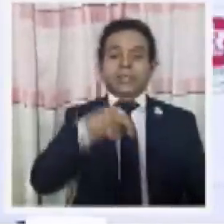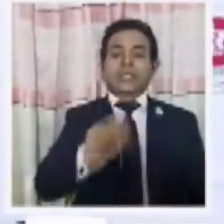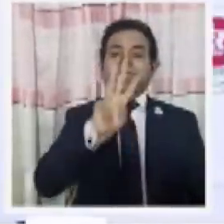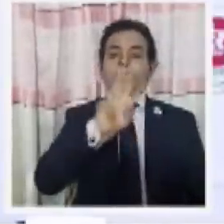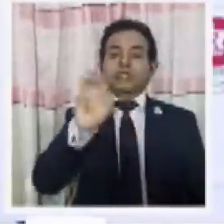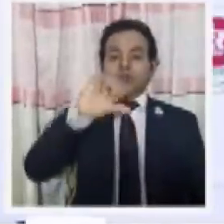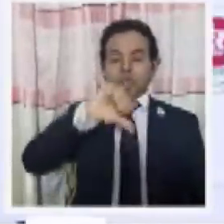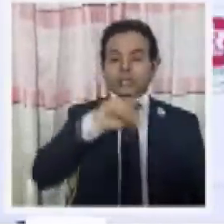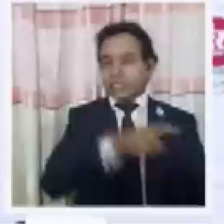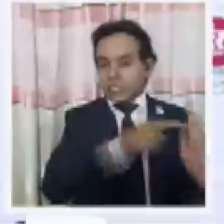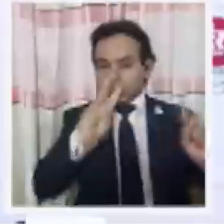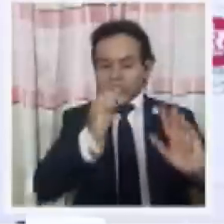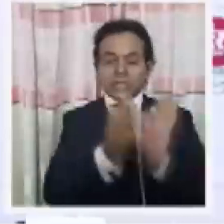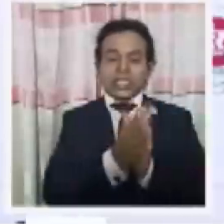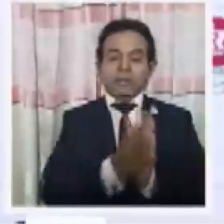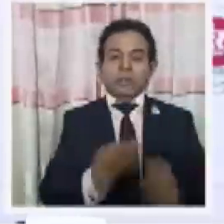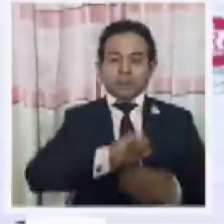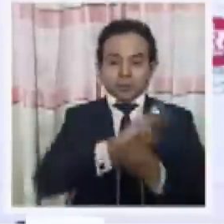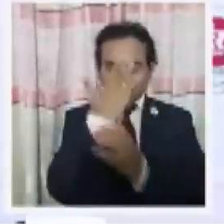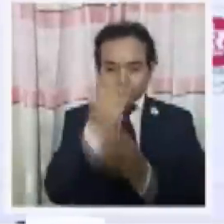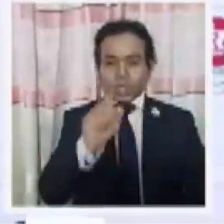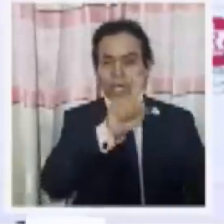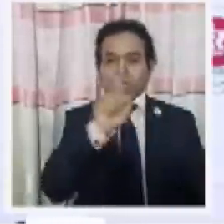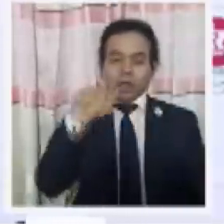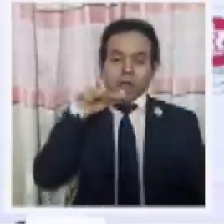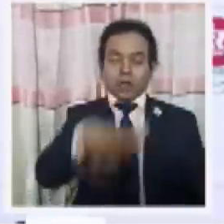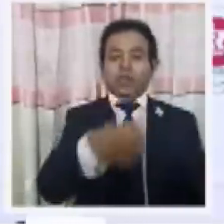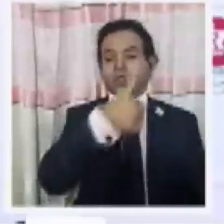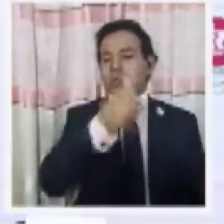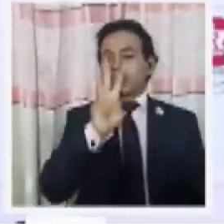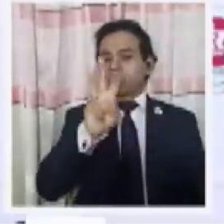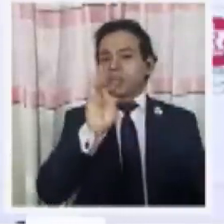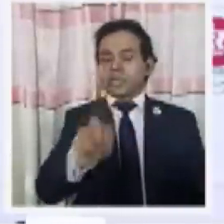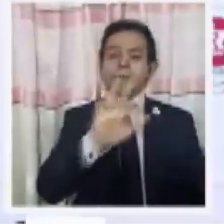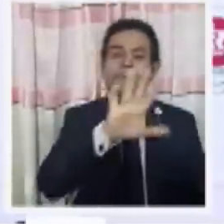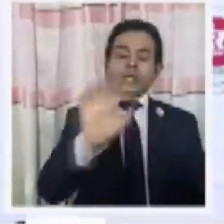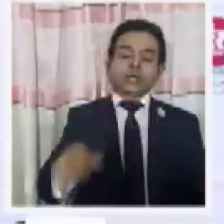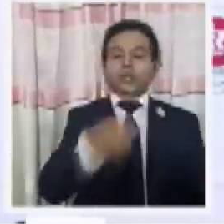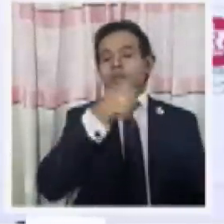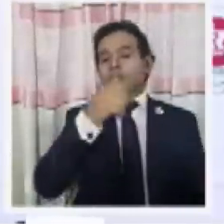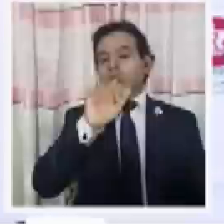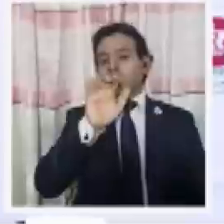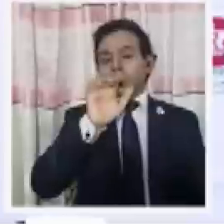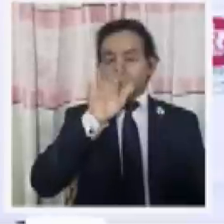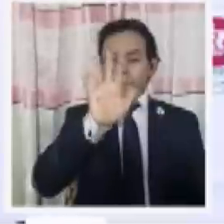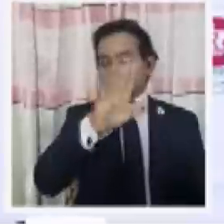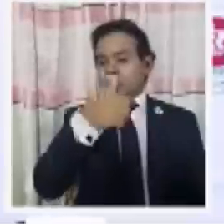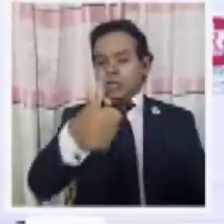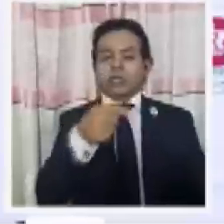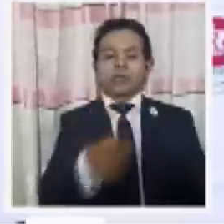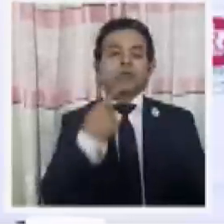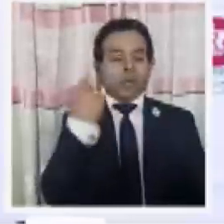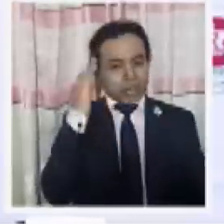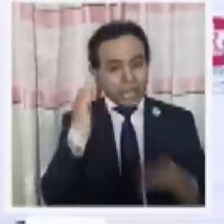754,888 জনকে। দক্ষিণ পূর্ব এশিয়ায় 24 ঘন্টায় শনাক্ত হয়েছে 33,309 জন এবং এ পর্যন্ত দক্ষিণ পূর্ব